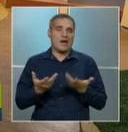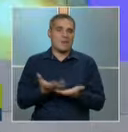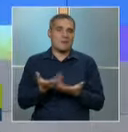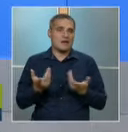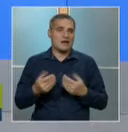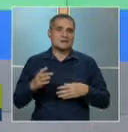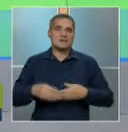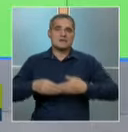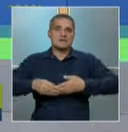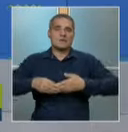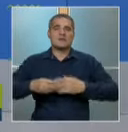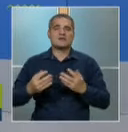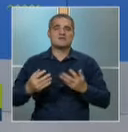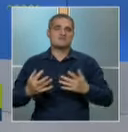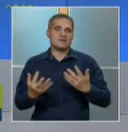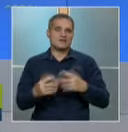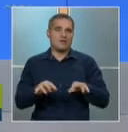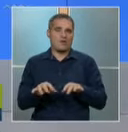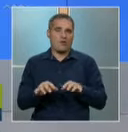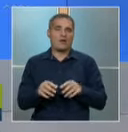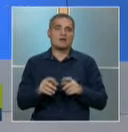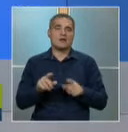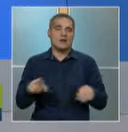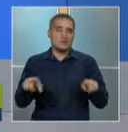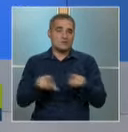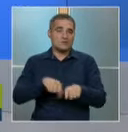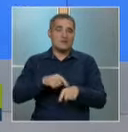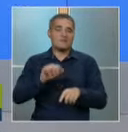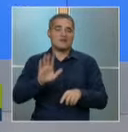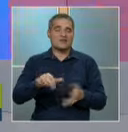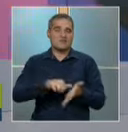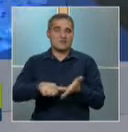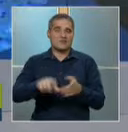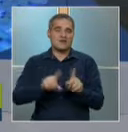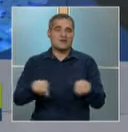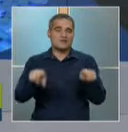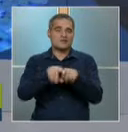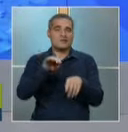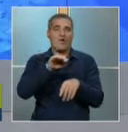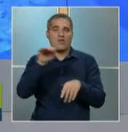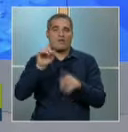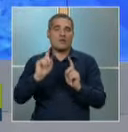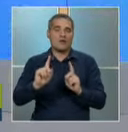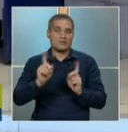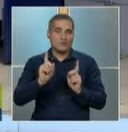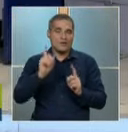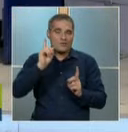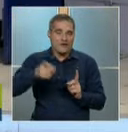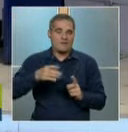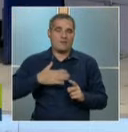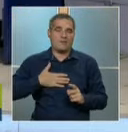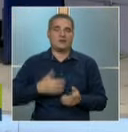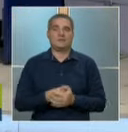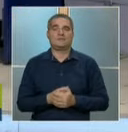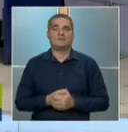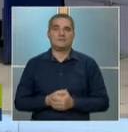толкова запознати с технологиите, но в същото време тяхната грамотност не е на същото ниво, която трябва да бъде.